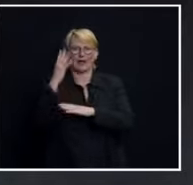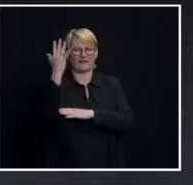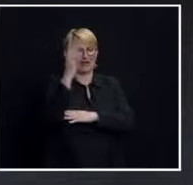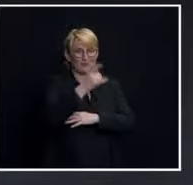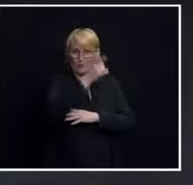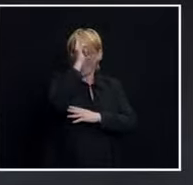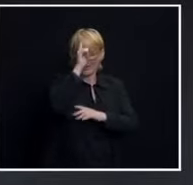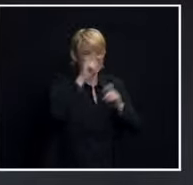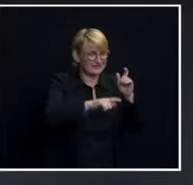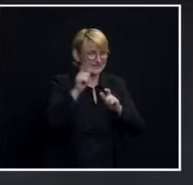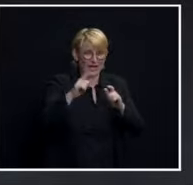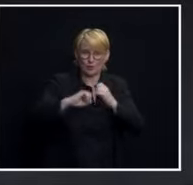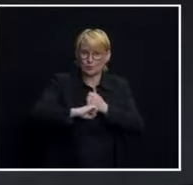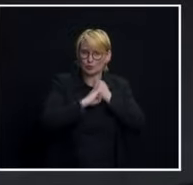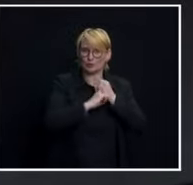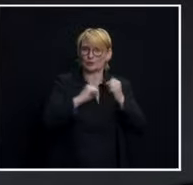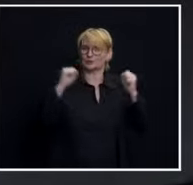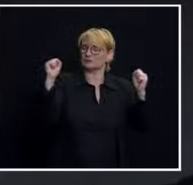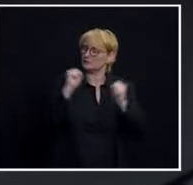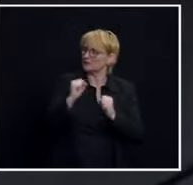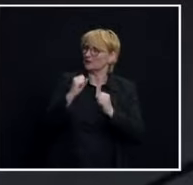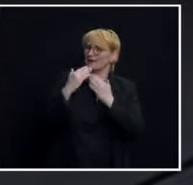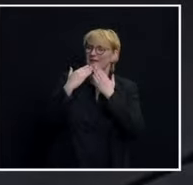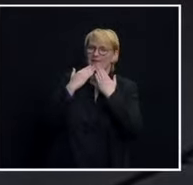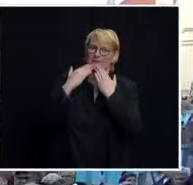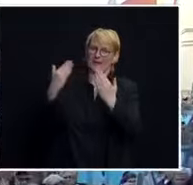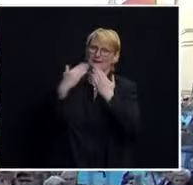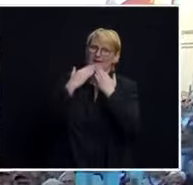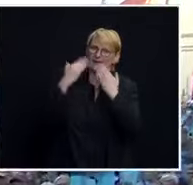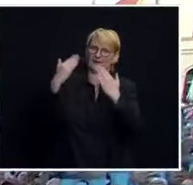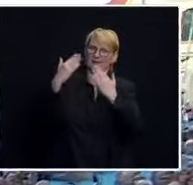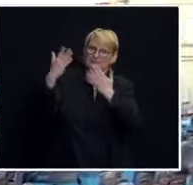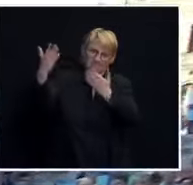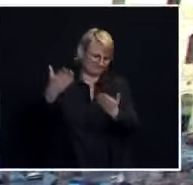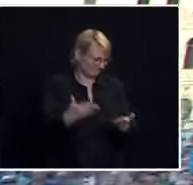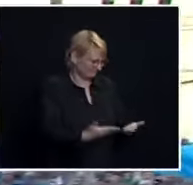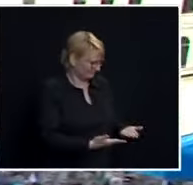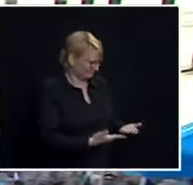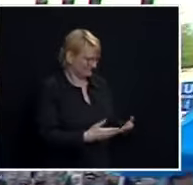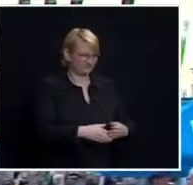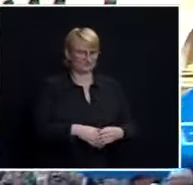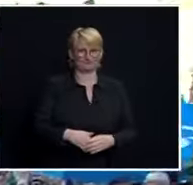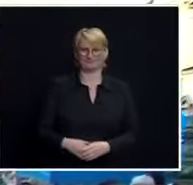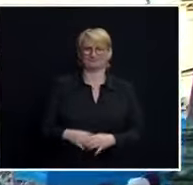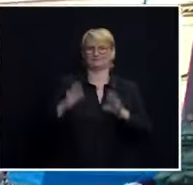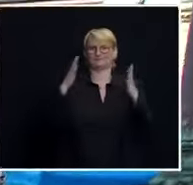mehr. Danke dafür. Herr Dieter Reiter, bitteschön.